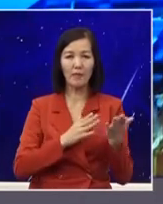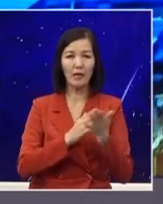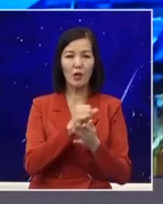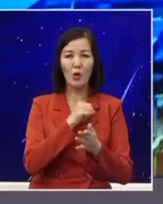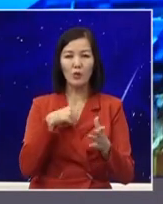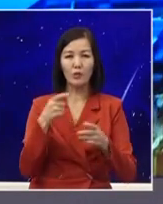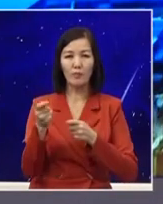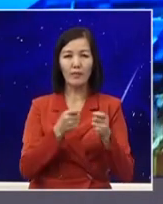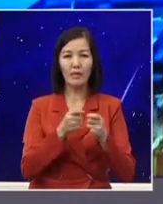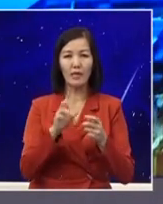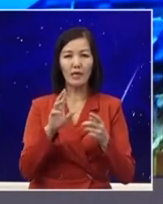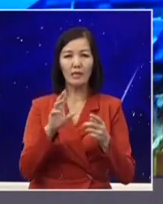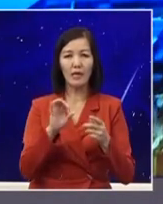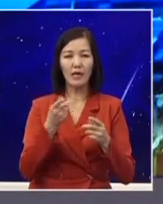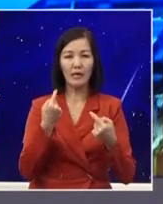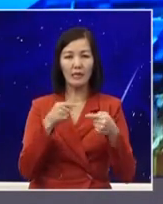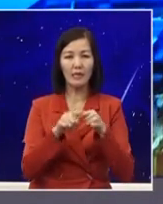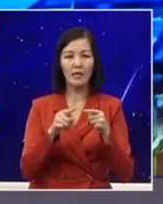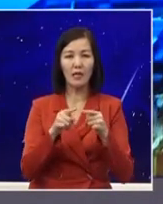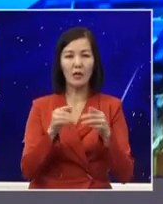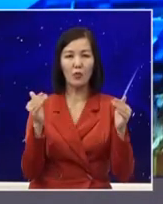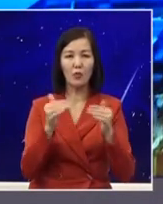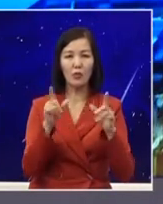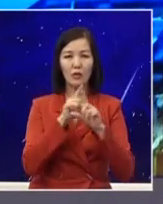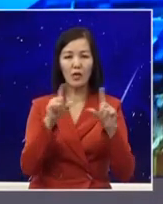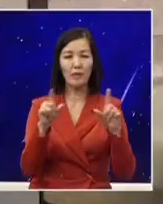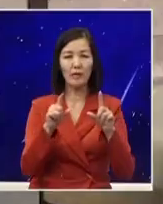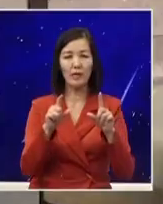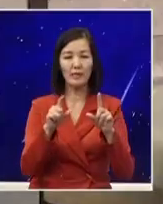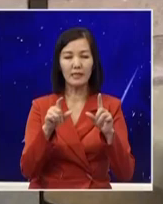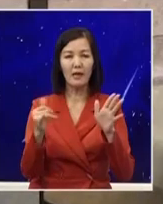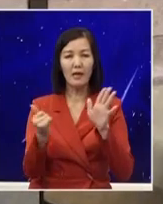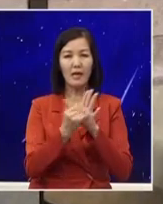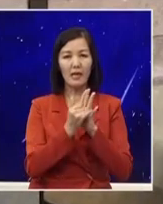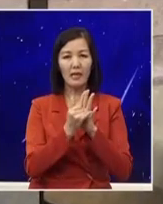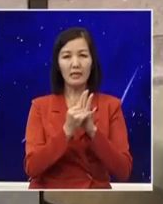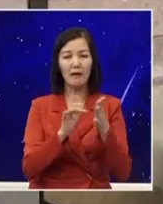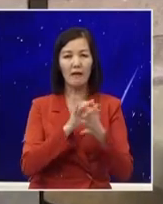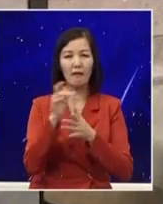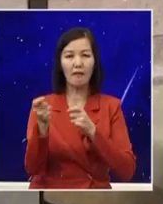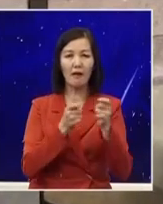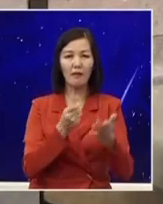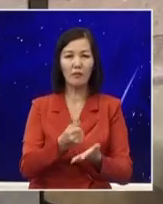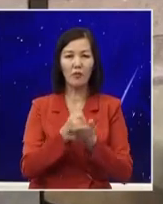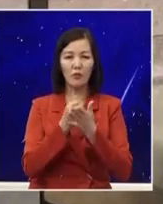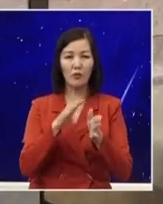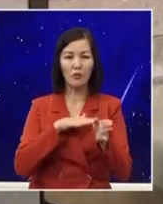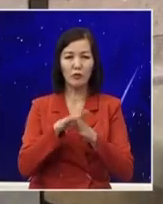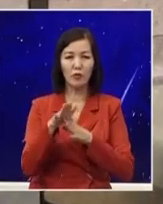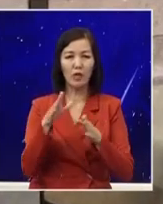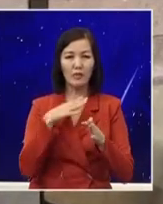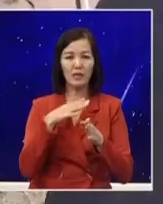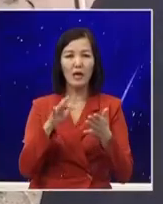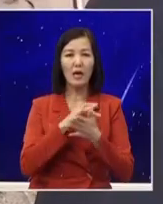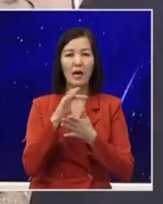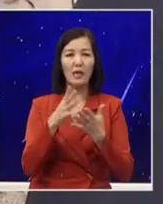басқарған Талдықорған агротехникалық колледж қабырғасына ілінді. Игі бастама қалалық әкімдіктің қолдауымен жүзеге асырылып отыр. Бұл қаладағы